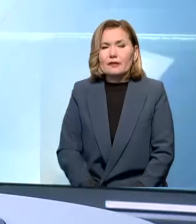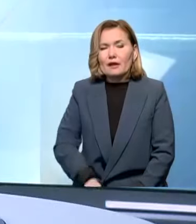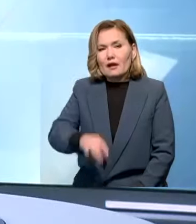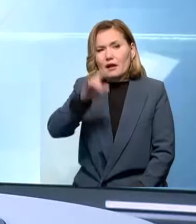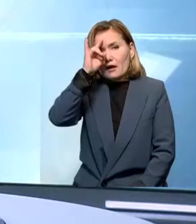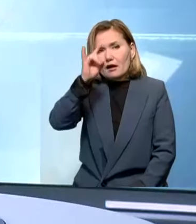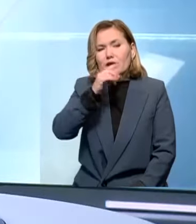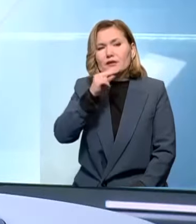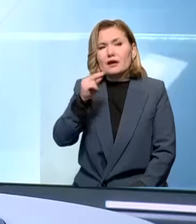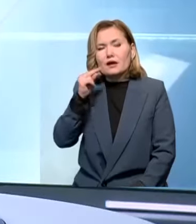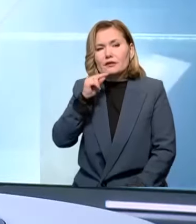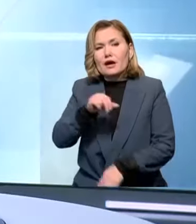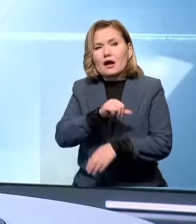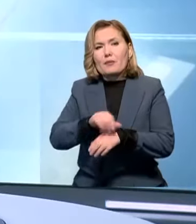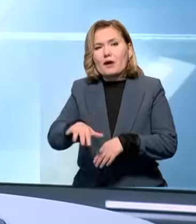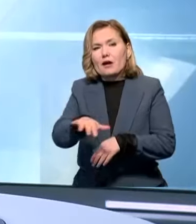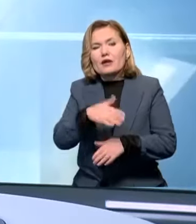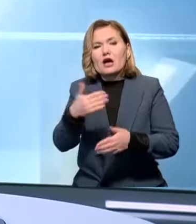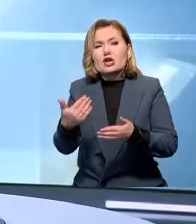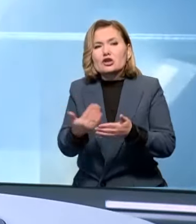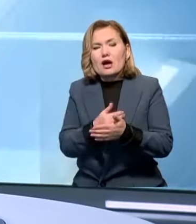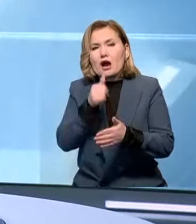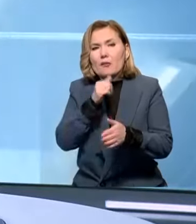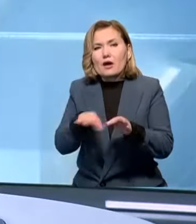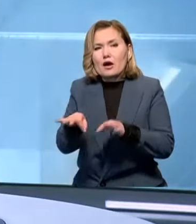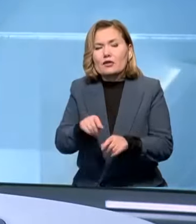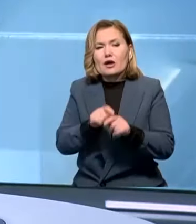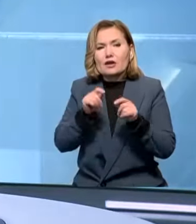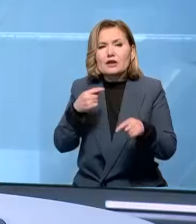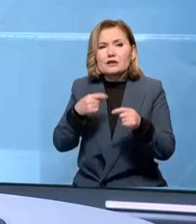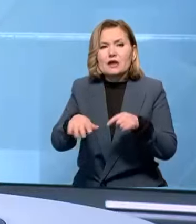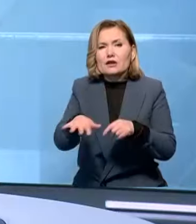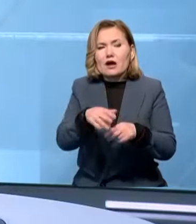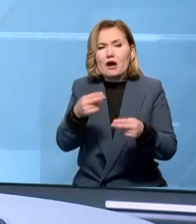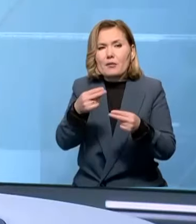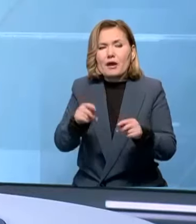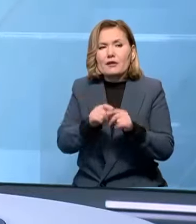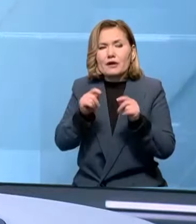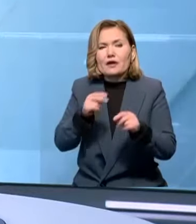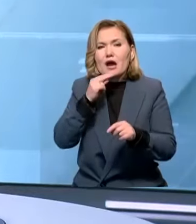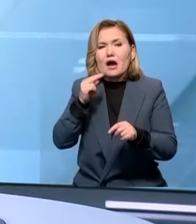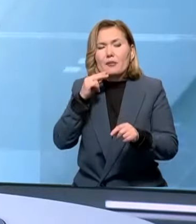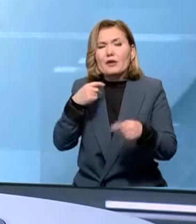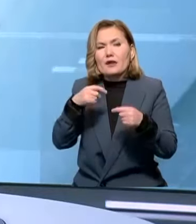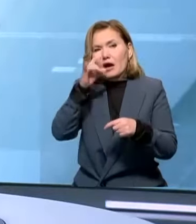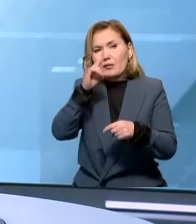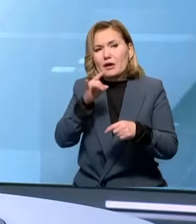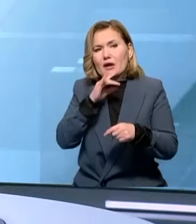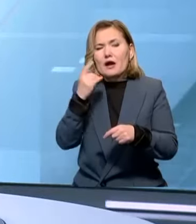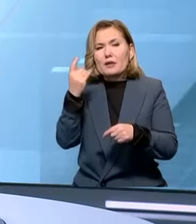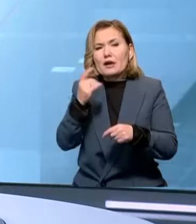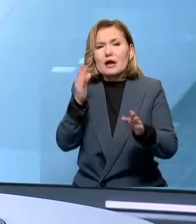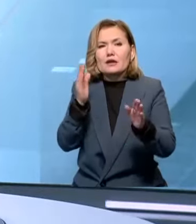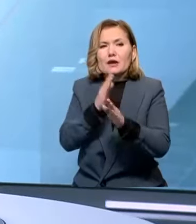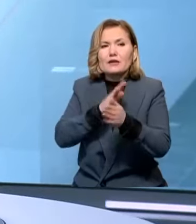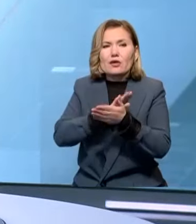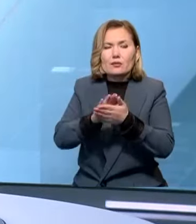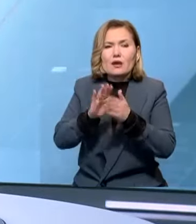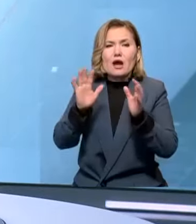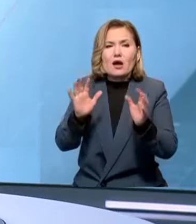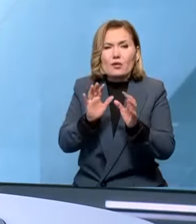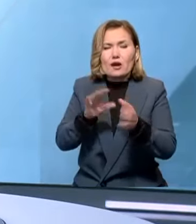Al Kazak-Kıtay şegaralas aumağında jaña pilottuk joba sauda aymağı iske kosuldu. Kıtay narığında kazakstandık şarbalardın ekologiyalık